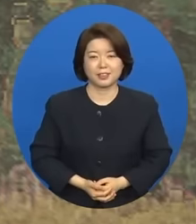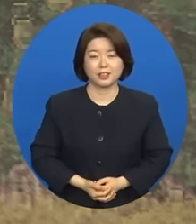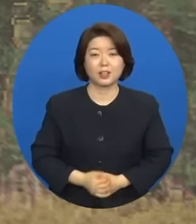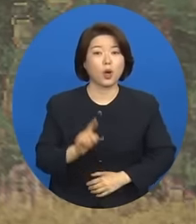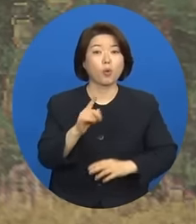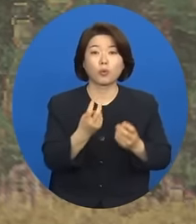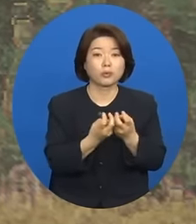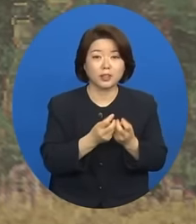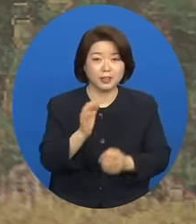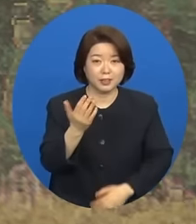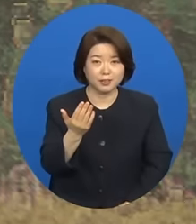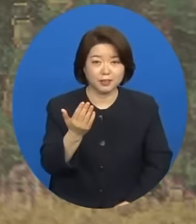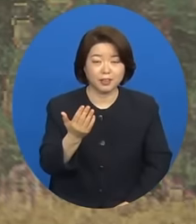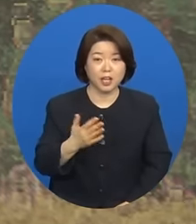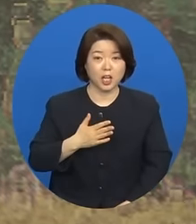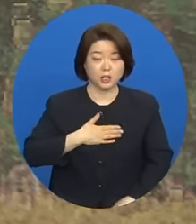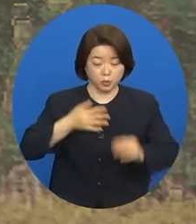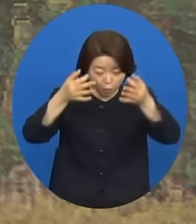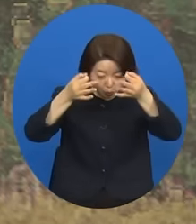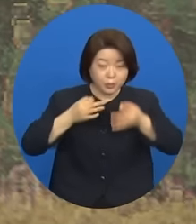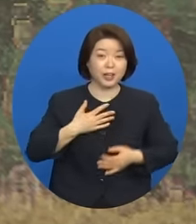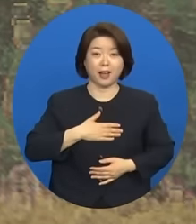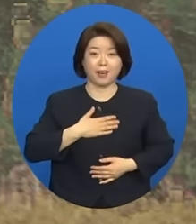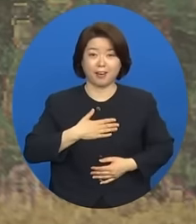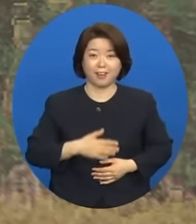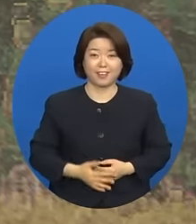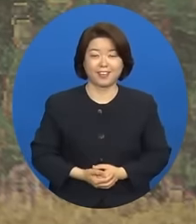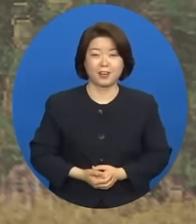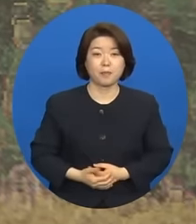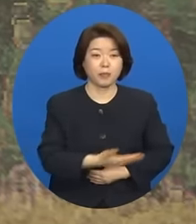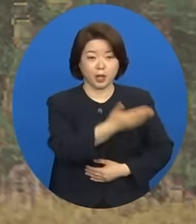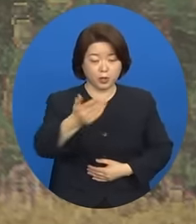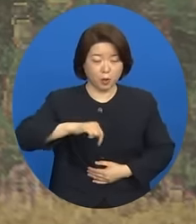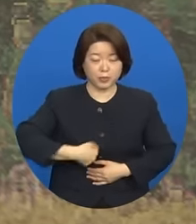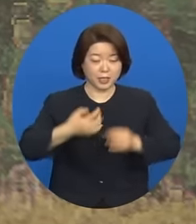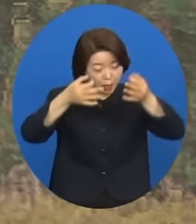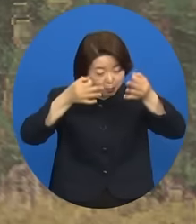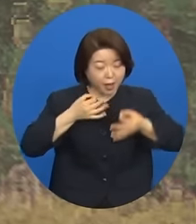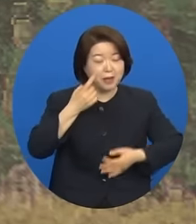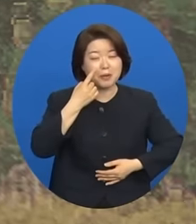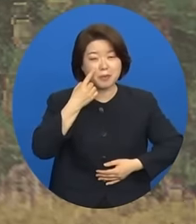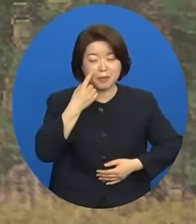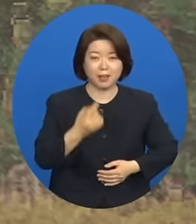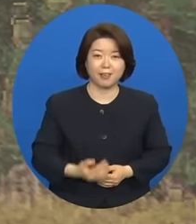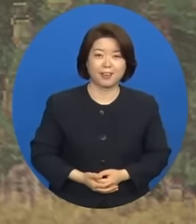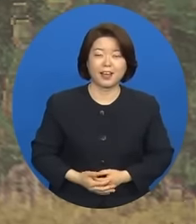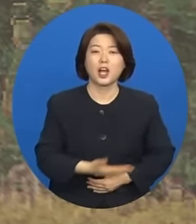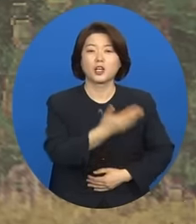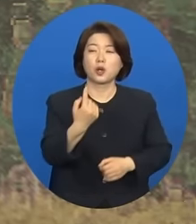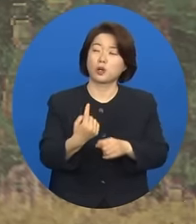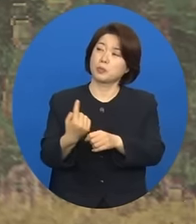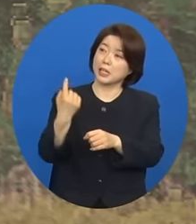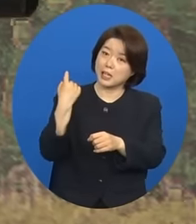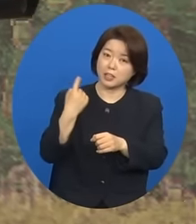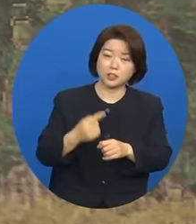어떻게 하느냐? 저를 보니까 그렇더라고요. 여러분 자신 한번 돌아보시기 바랍니다. 여러분의 1년 전과 5년 전과